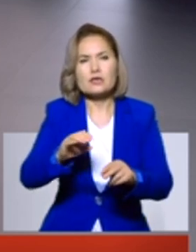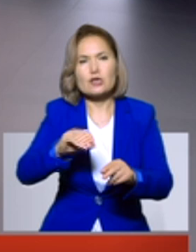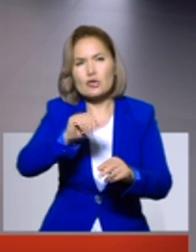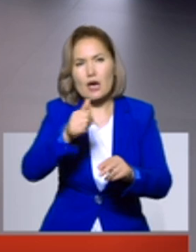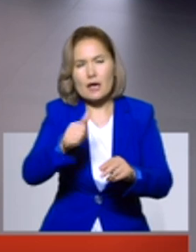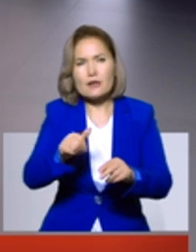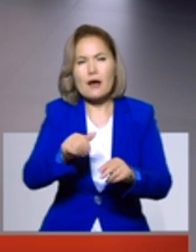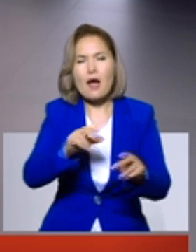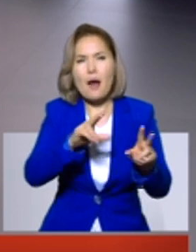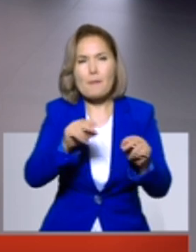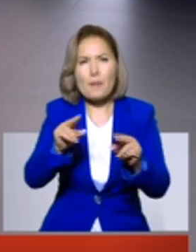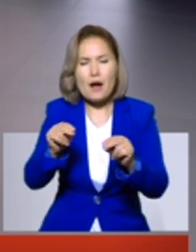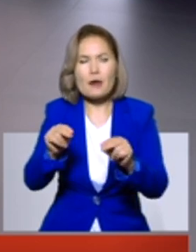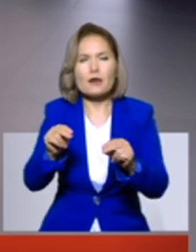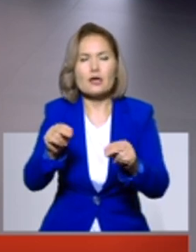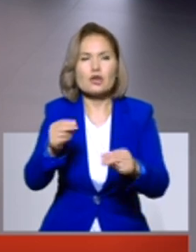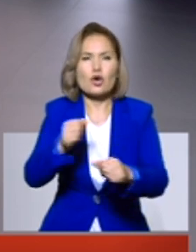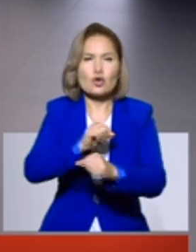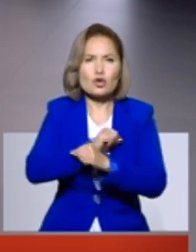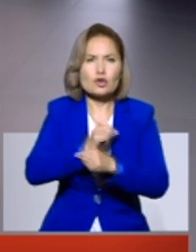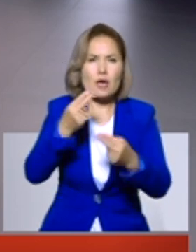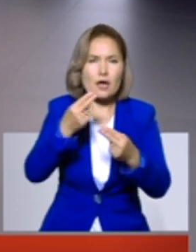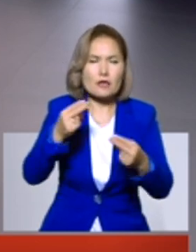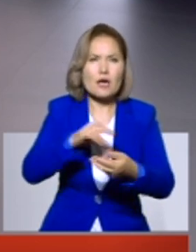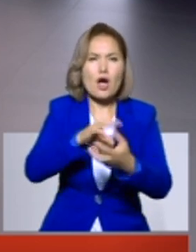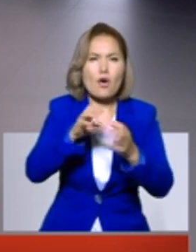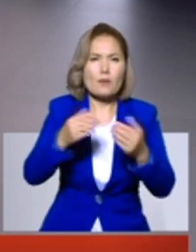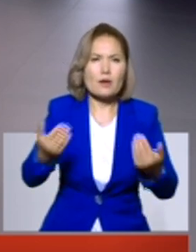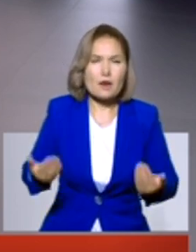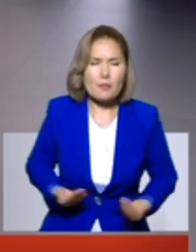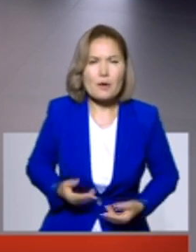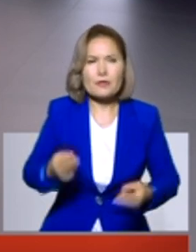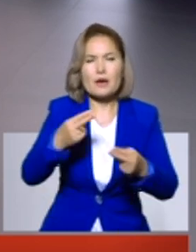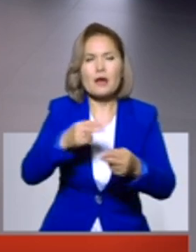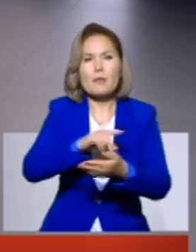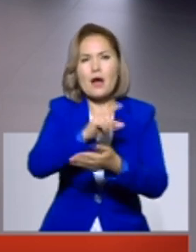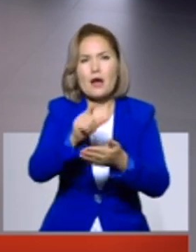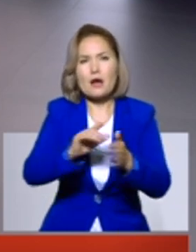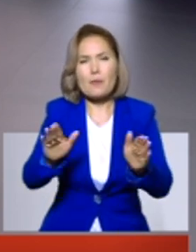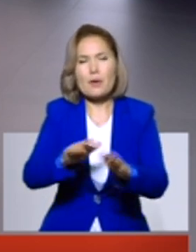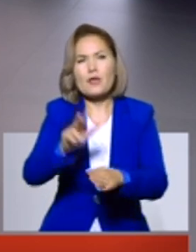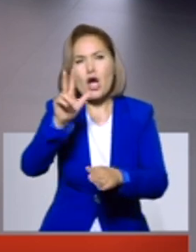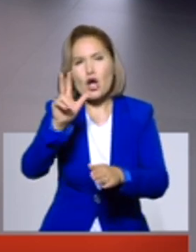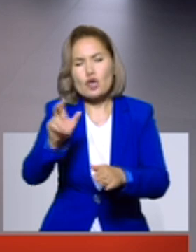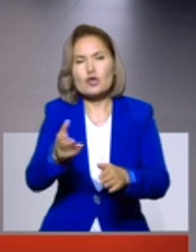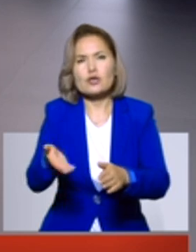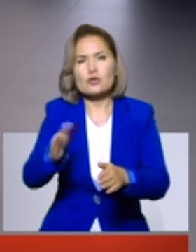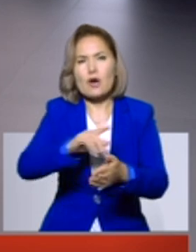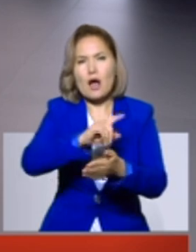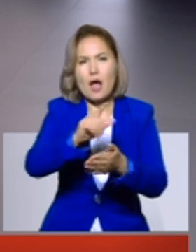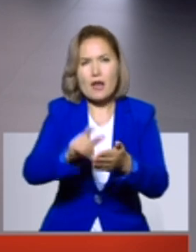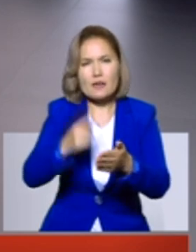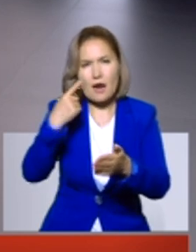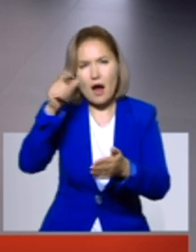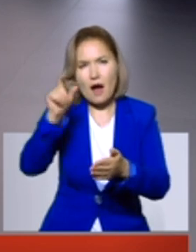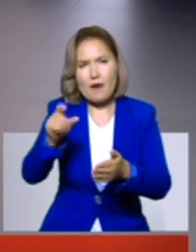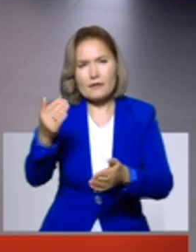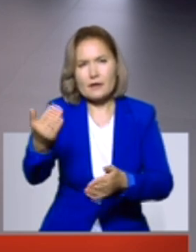құшағында, сыған серенадасы, өмір өзен, кешікпей келем деген сияқты 300-ден аса әннің авторы.